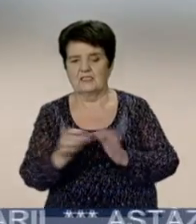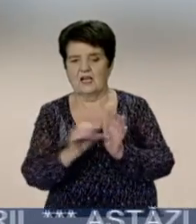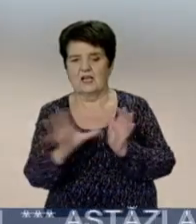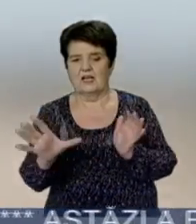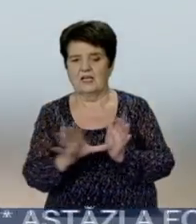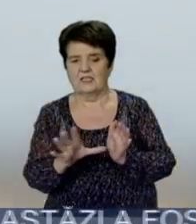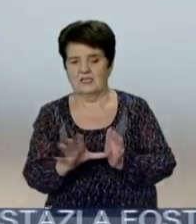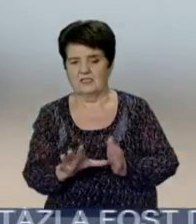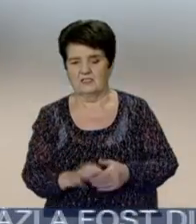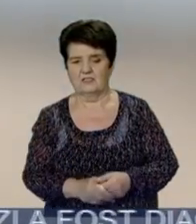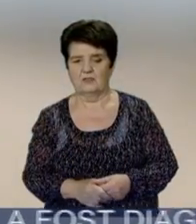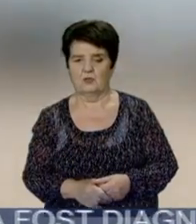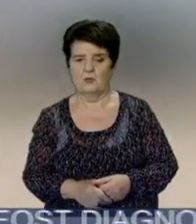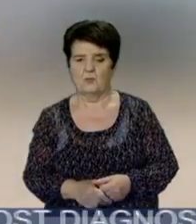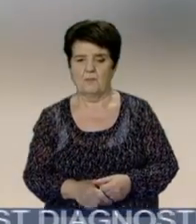electrice.